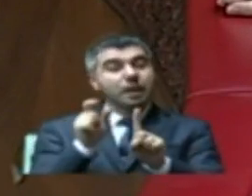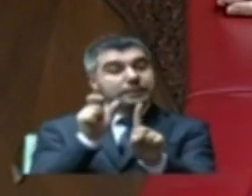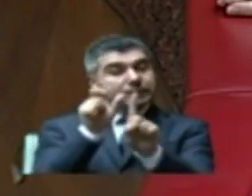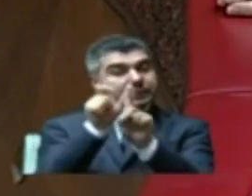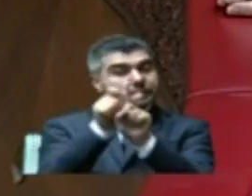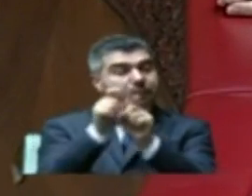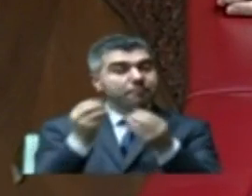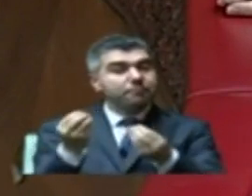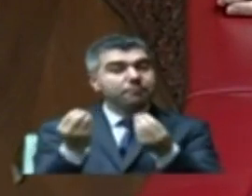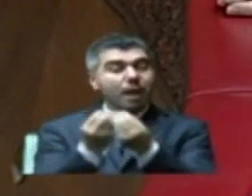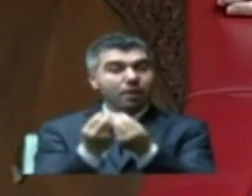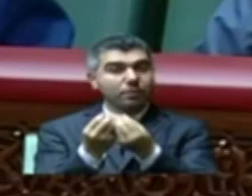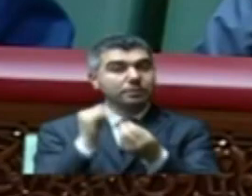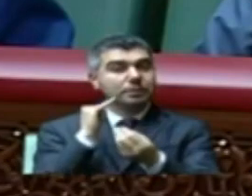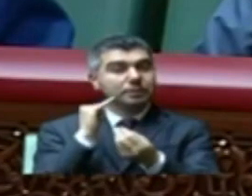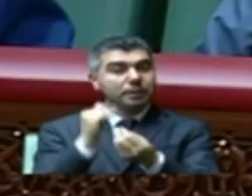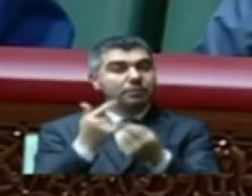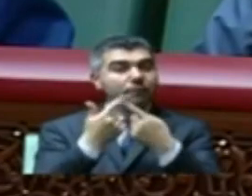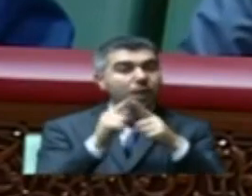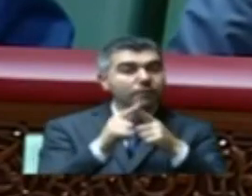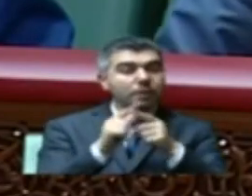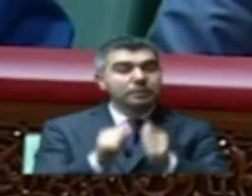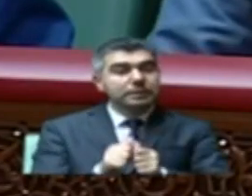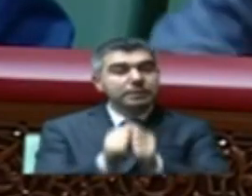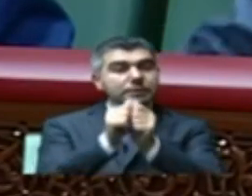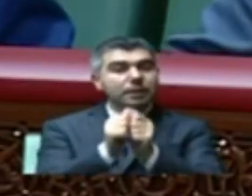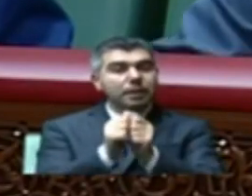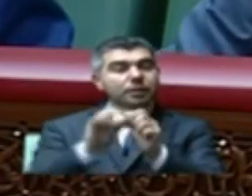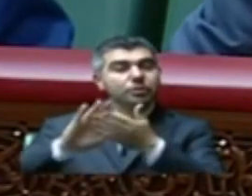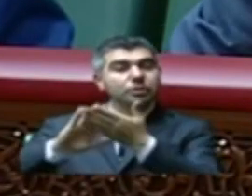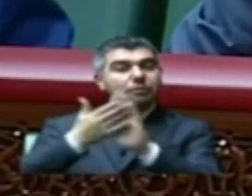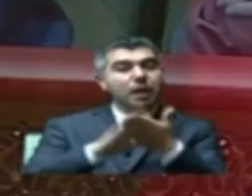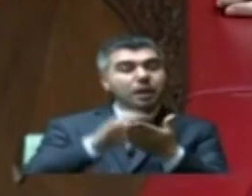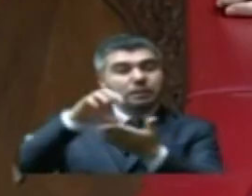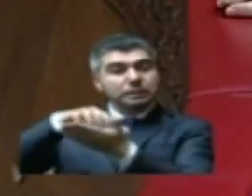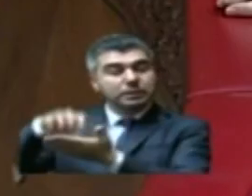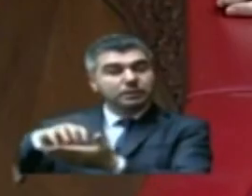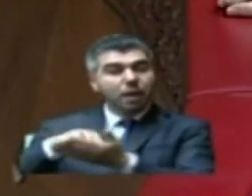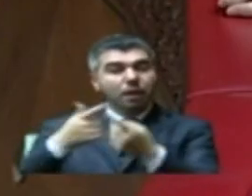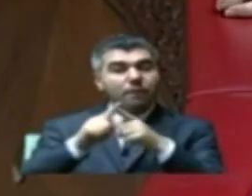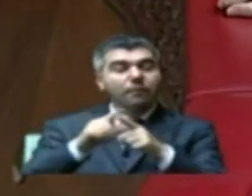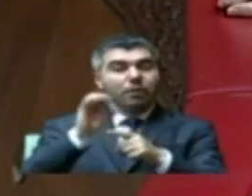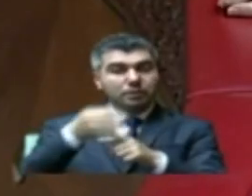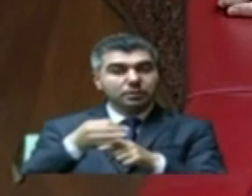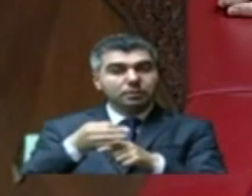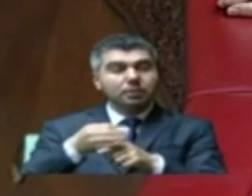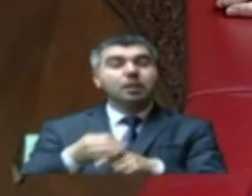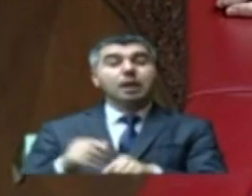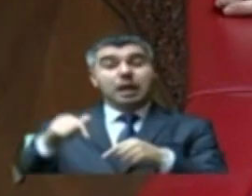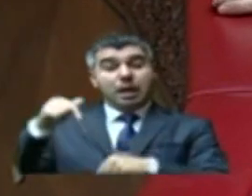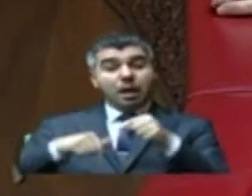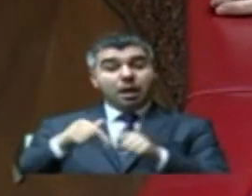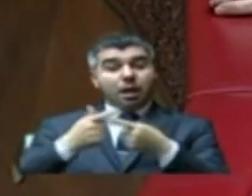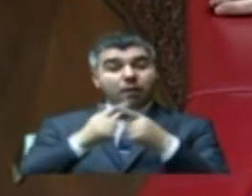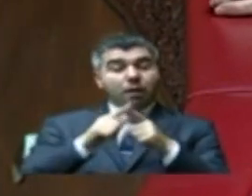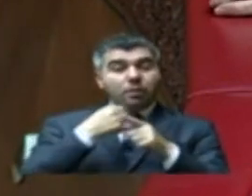مدخل هو المواكبه ومصاحبه التعاونيات، لان التعاونيات اليوم المستويات ديالها وقدراتها تختلف. عندنا تعاونيات اللي مشات بعيد